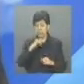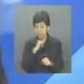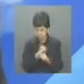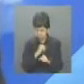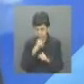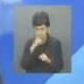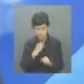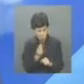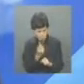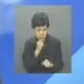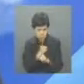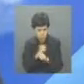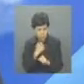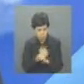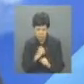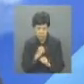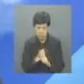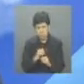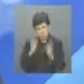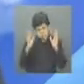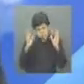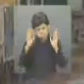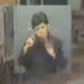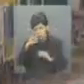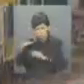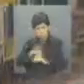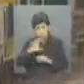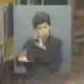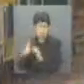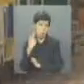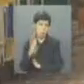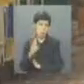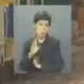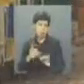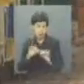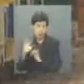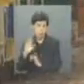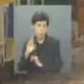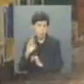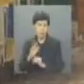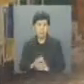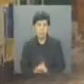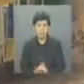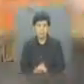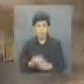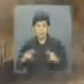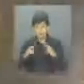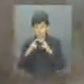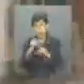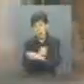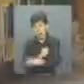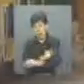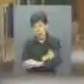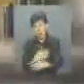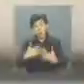รีบเรียกความเชื่อมั่นกลับมาไม่งั้นอาจจะไปที่อื่นกันหมดนะฮะ ส่วนกรณีที่กระทรวงแรงงานระบุว่าอุตสาหกรร